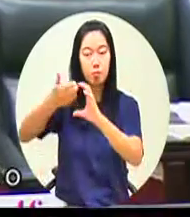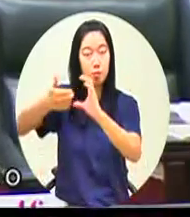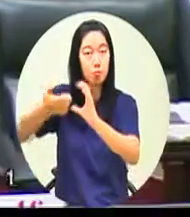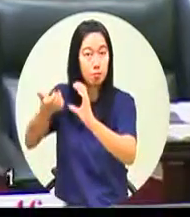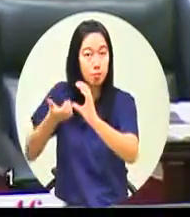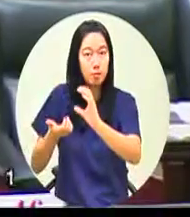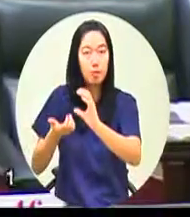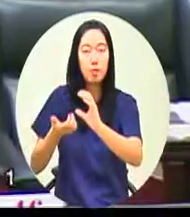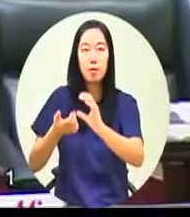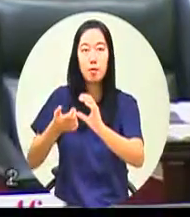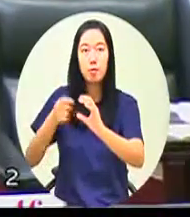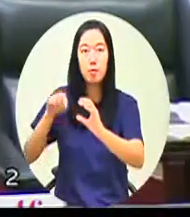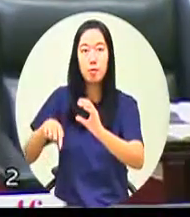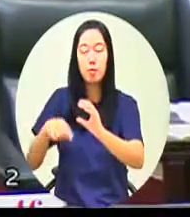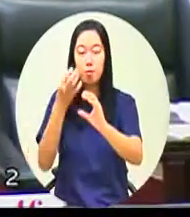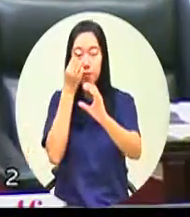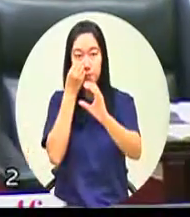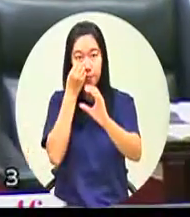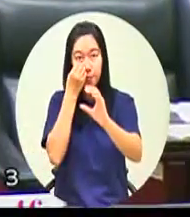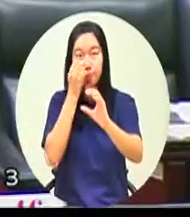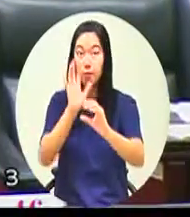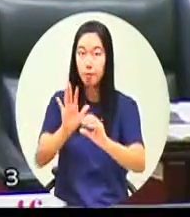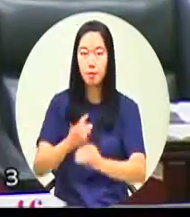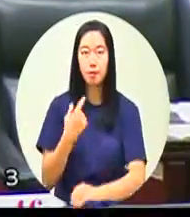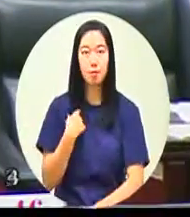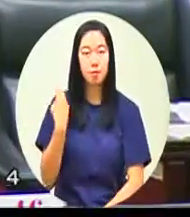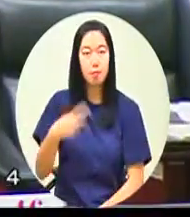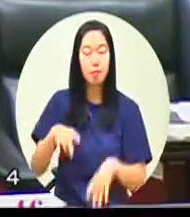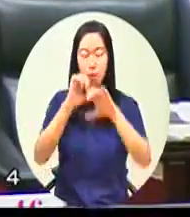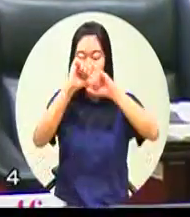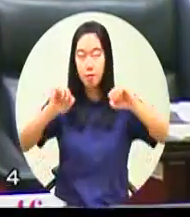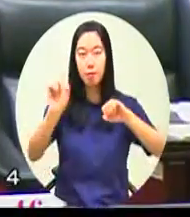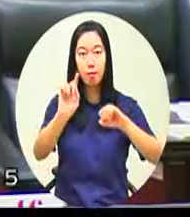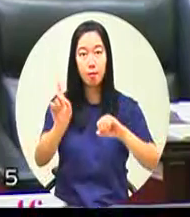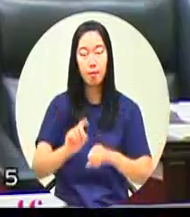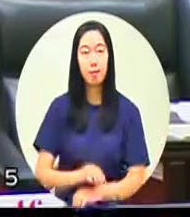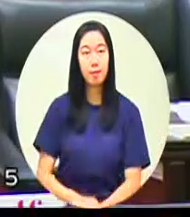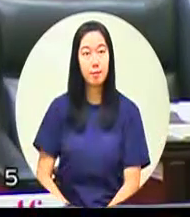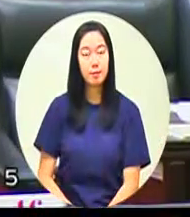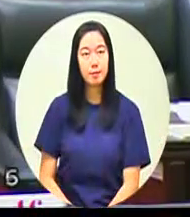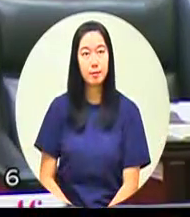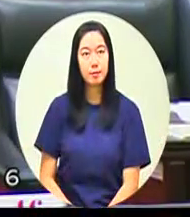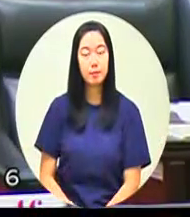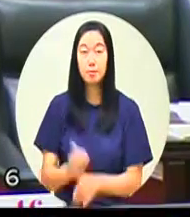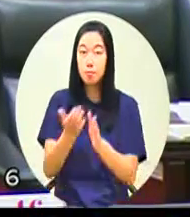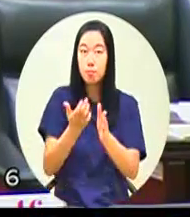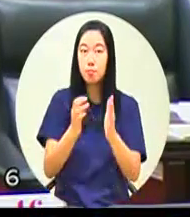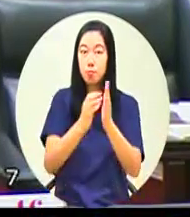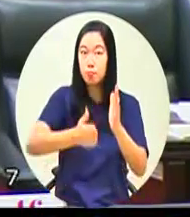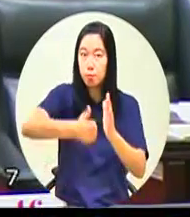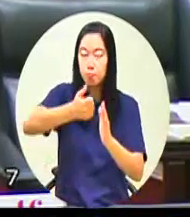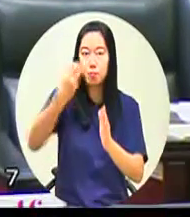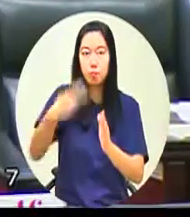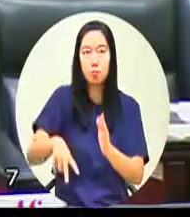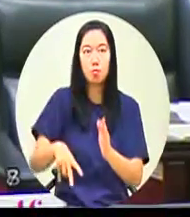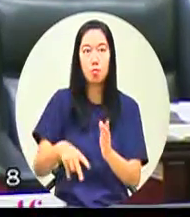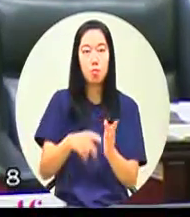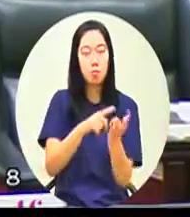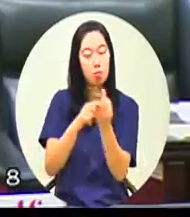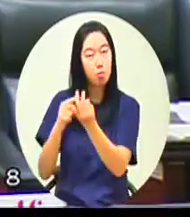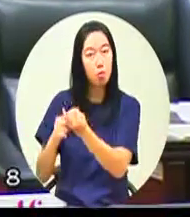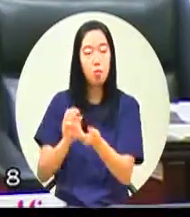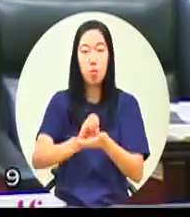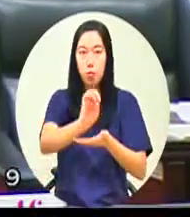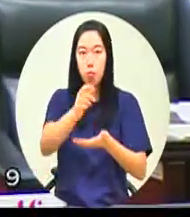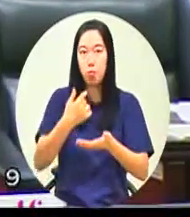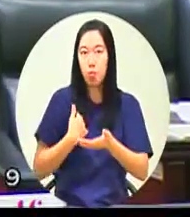前咧看哈。啊，想要了解到讲，咱拄只咱局长毛做几落件报告，伫